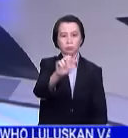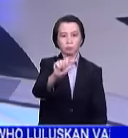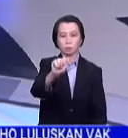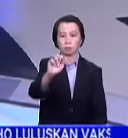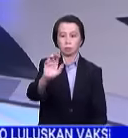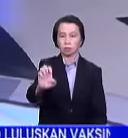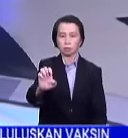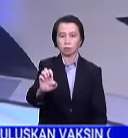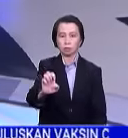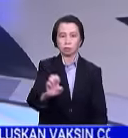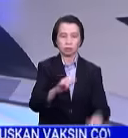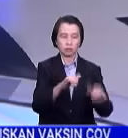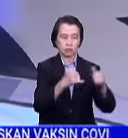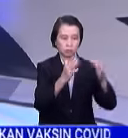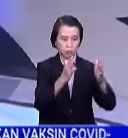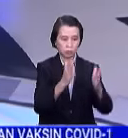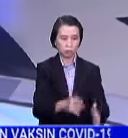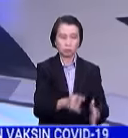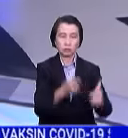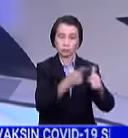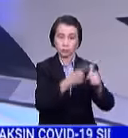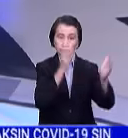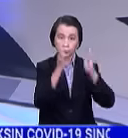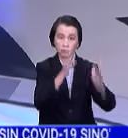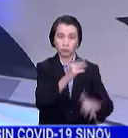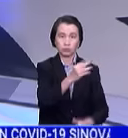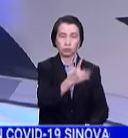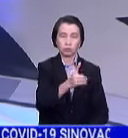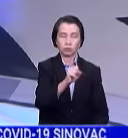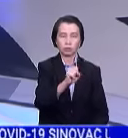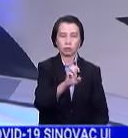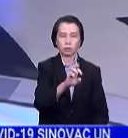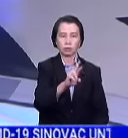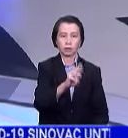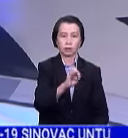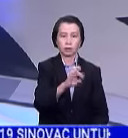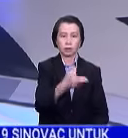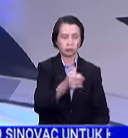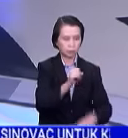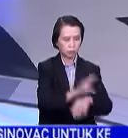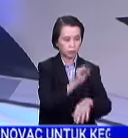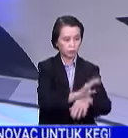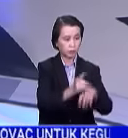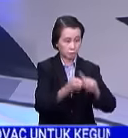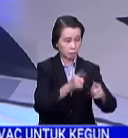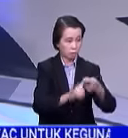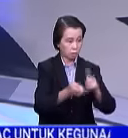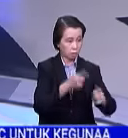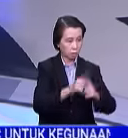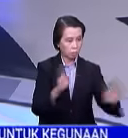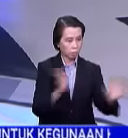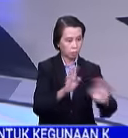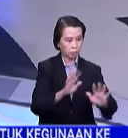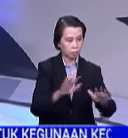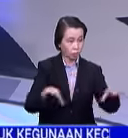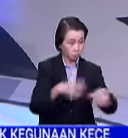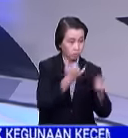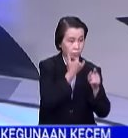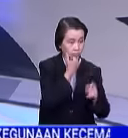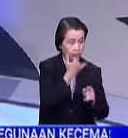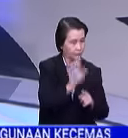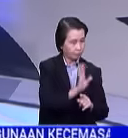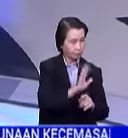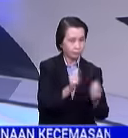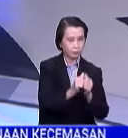UAE, tonggak naturalisasi pertama negara Mohamadou Soumaré menasihatkan rakan sepasukan agar tidak melakukan kesilapan pada